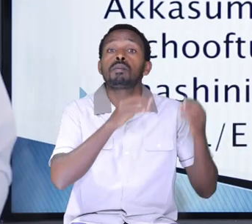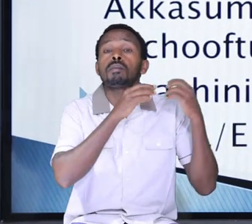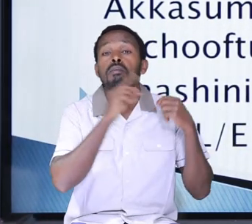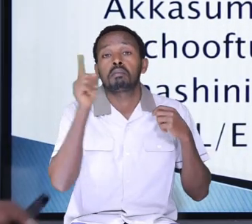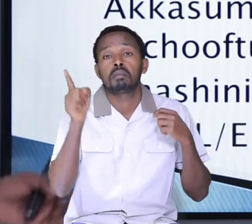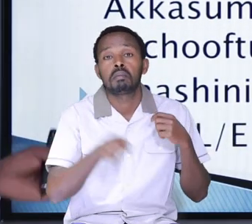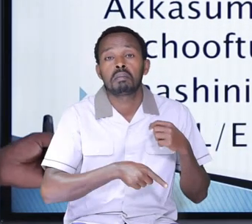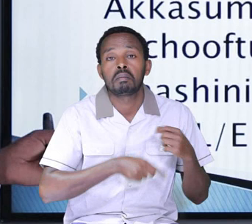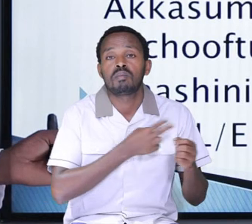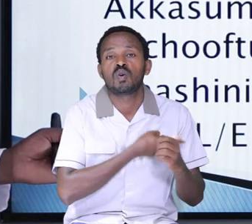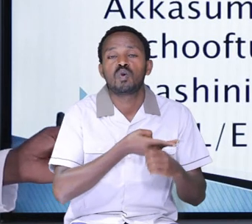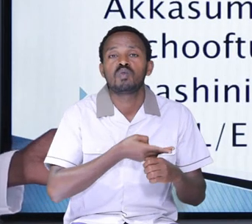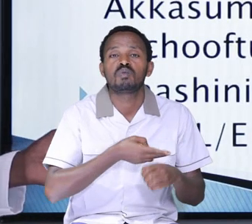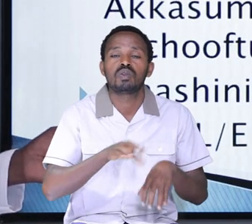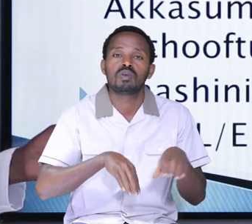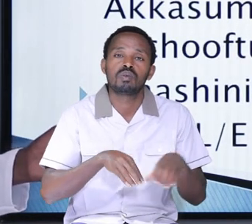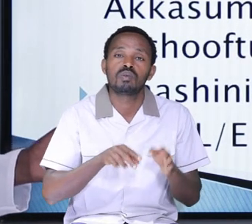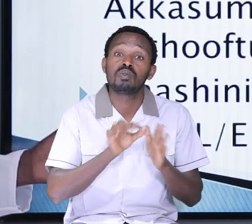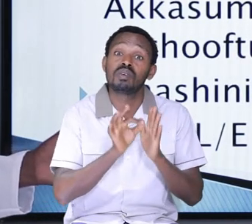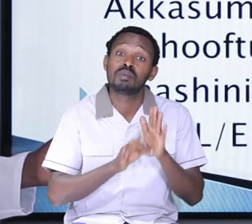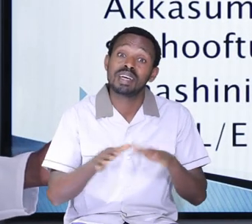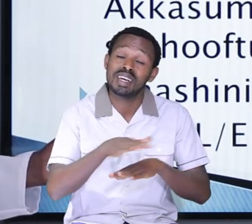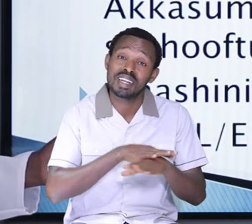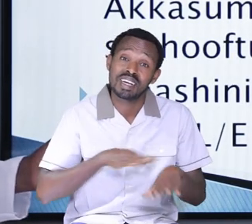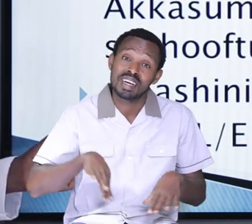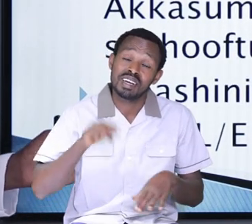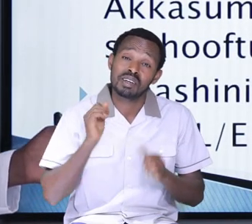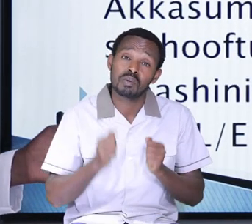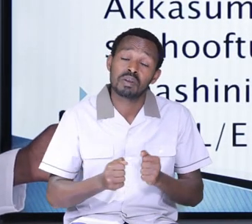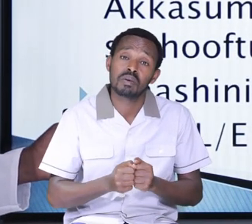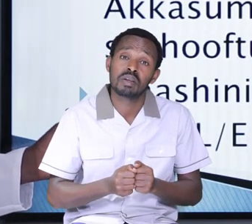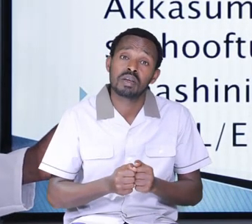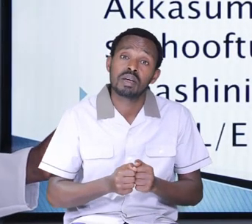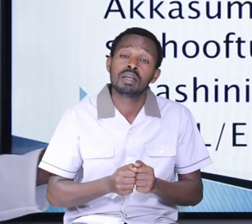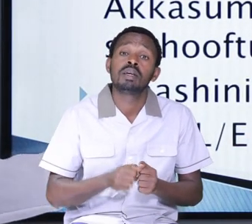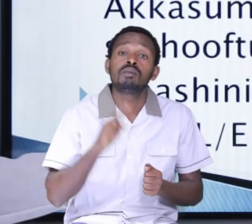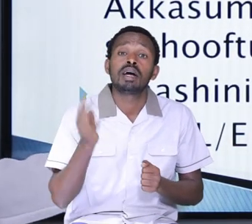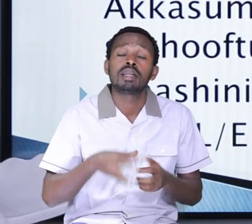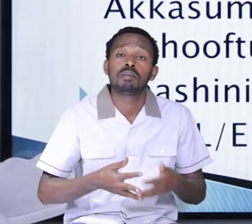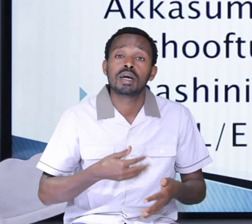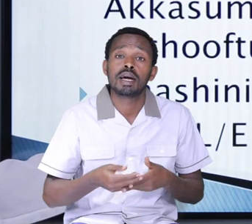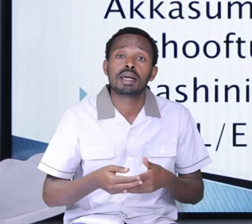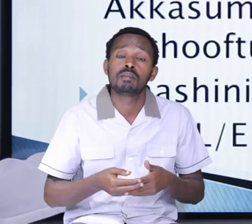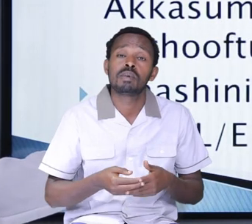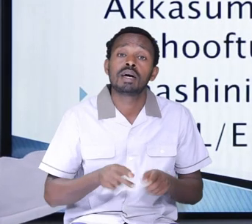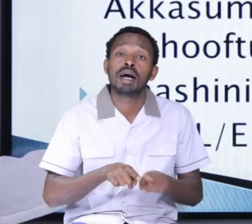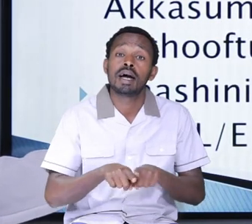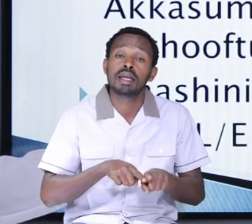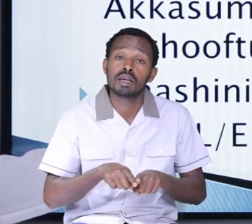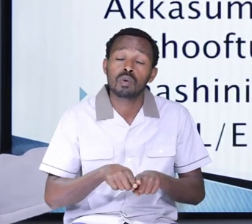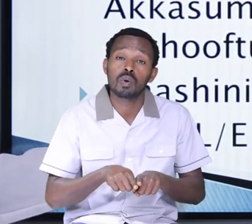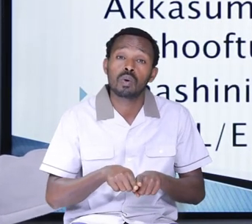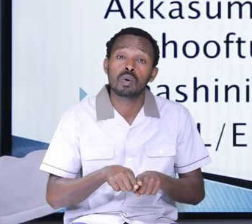ibsina. Formulaa kana gubbaarraa wanti nuti argachuu dandeenyu faayidaan makaanikaalaa hariiroo pirooporshinaalummaa